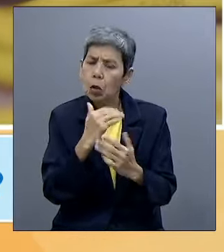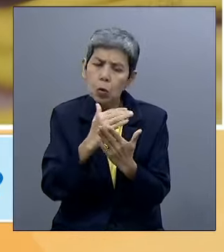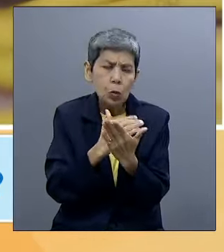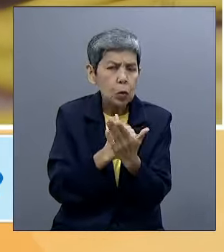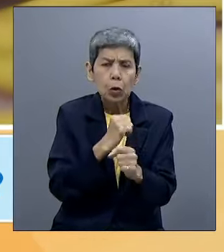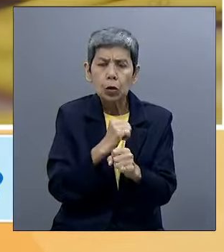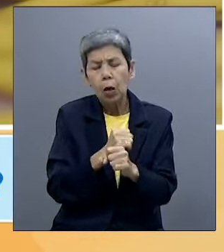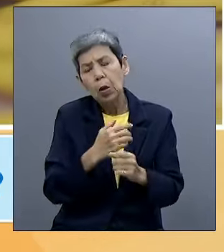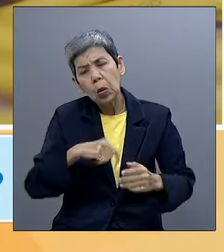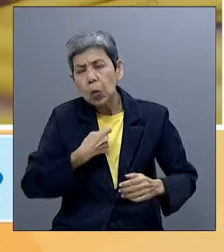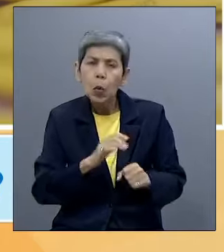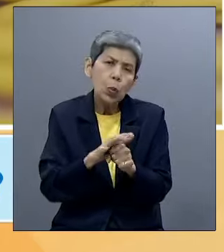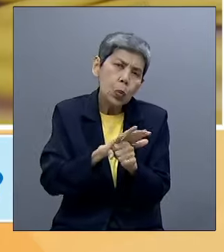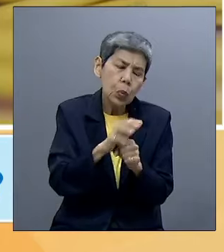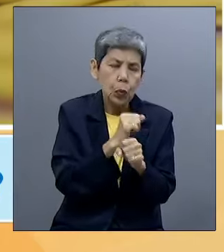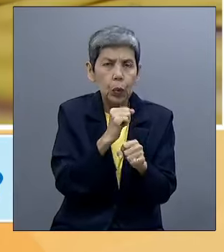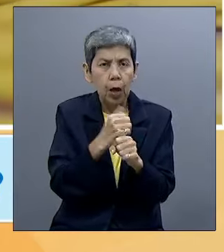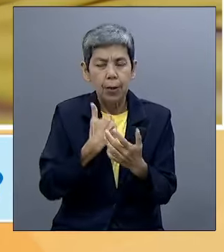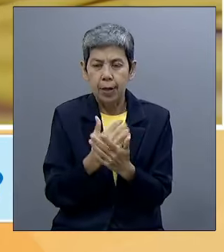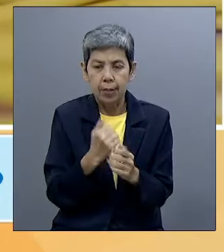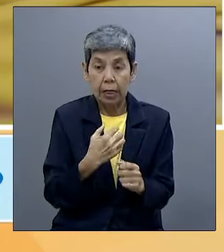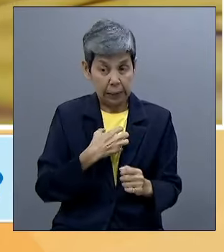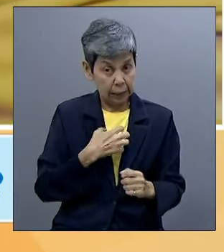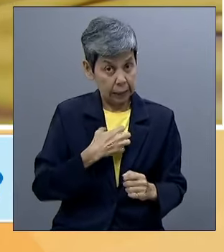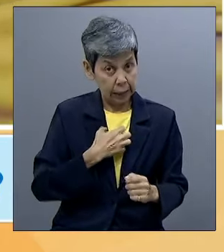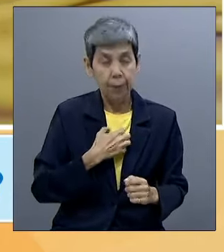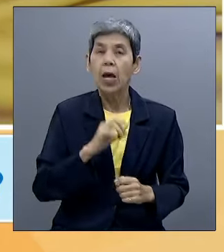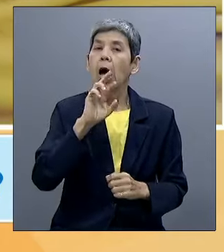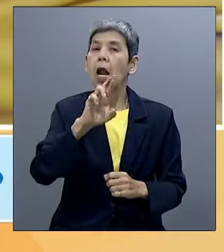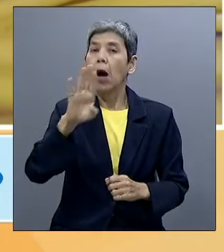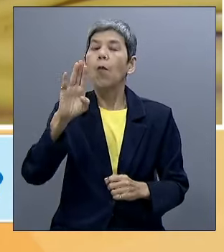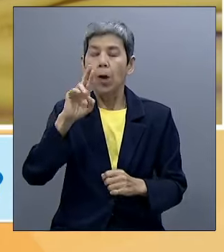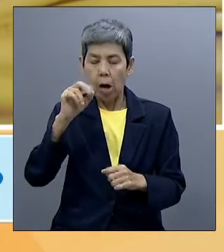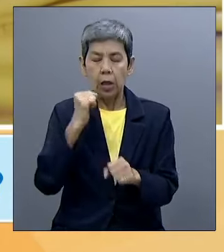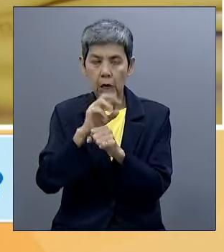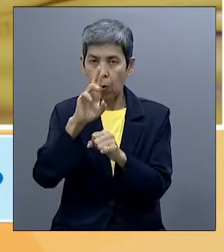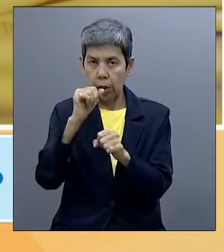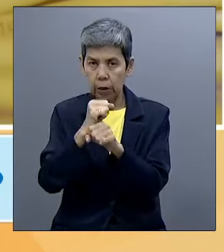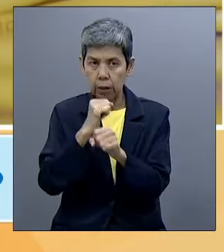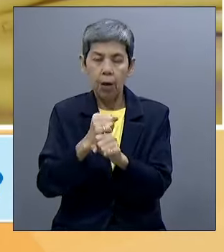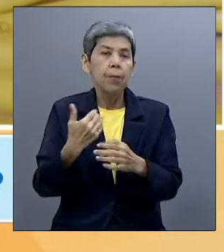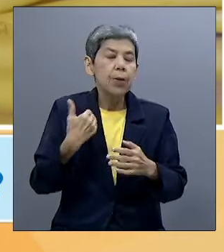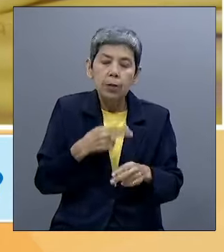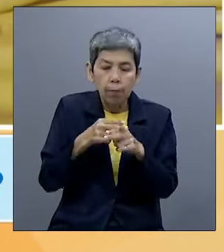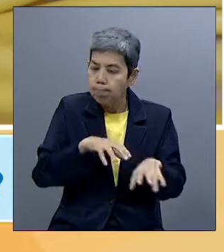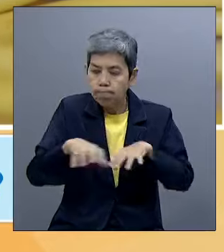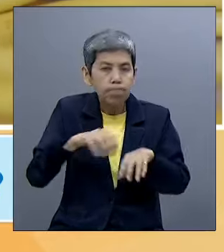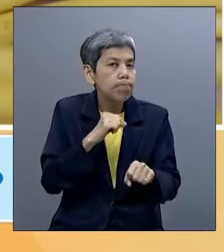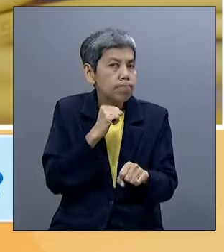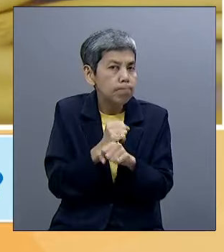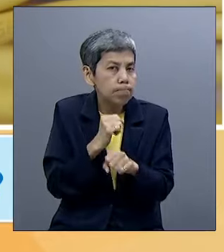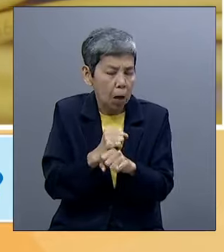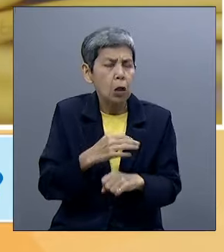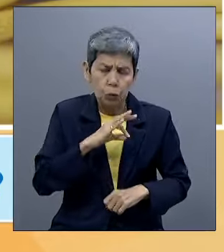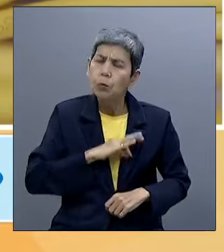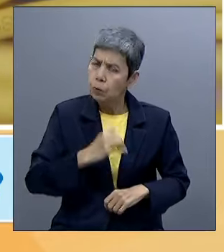จ่ายเท่าที่ใช้นะครับใช้มากขึ้นก็ขยายหรือว่าบางทีมันมีระบบเค้าเรียก Automationในการบริหารจัดการให้มันมีประสิทธิภาพมากยิ่งขึ้นนะก็เป็นประ